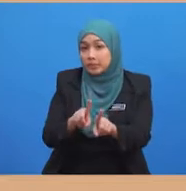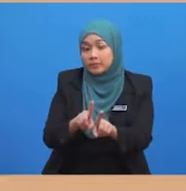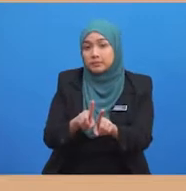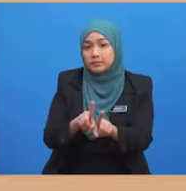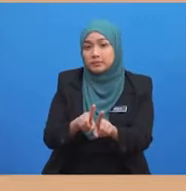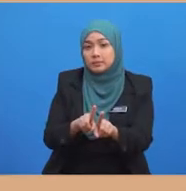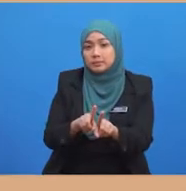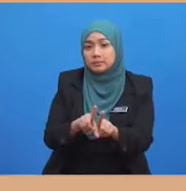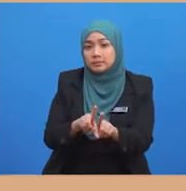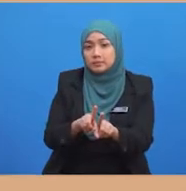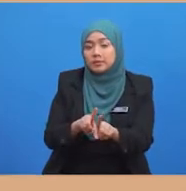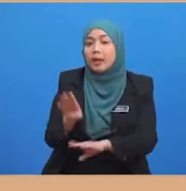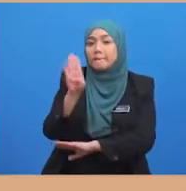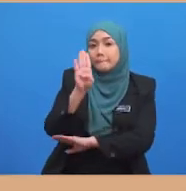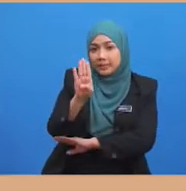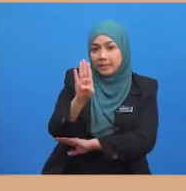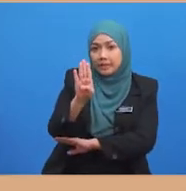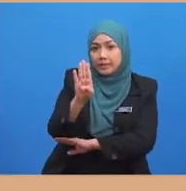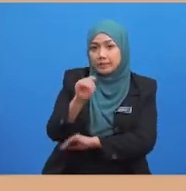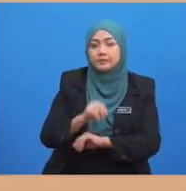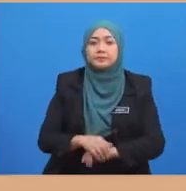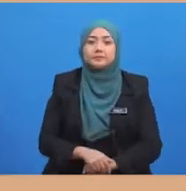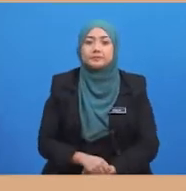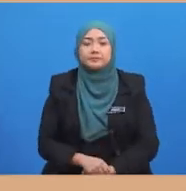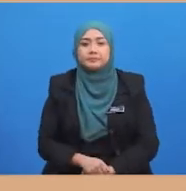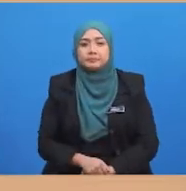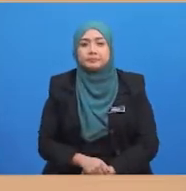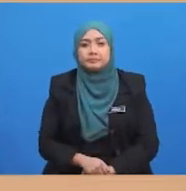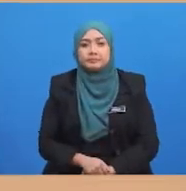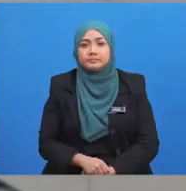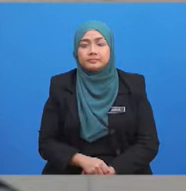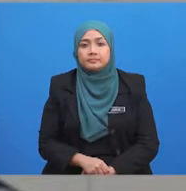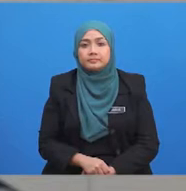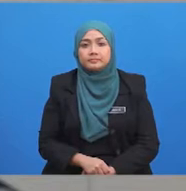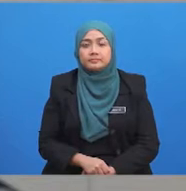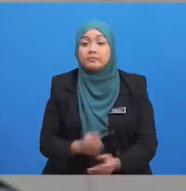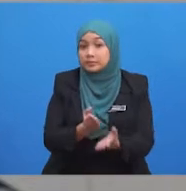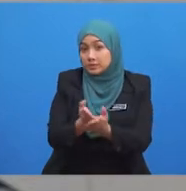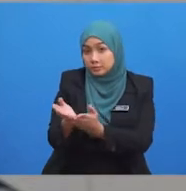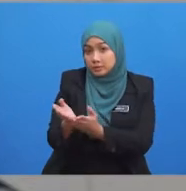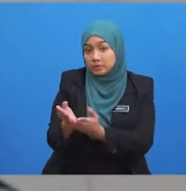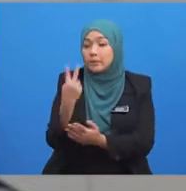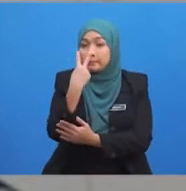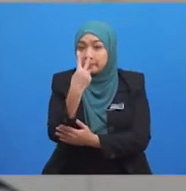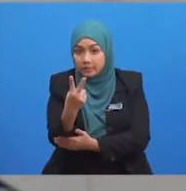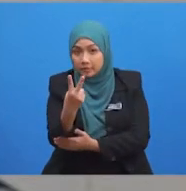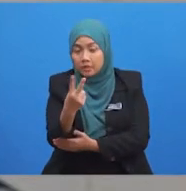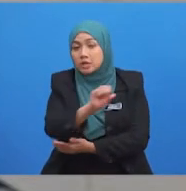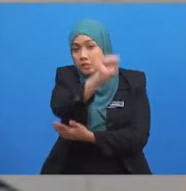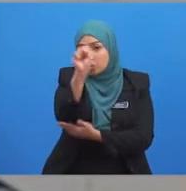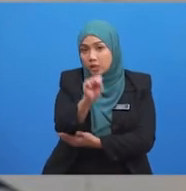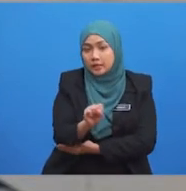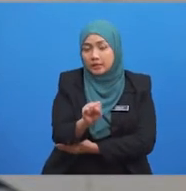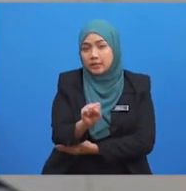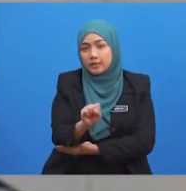Jawapannya ialah B. Pempolimeran. Seterusnya, perhatikan soalan